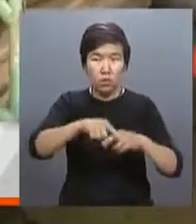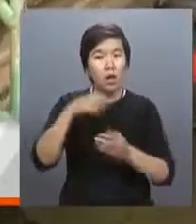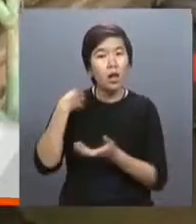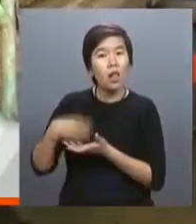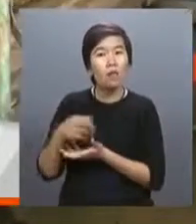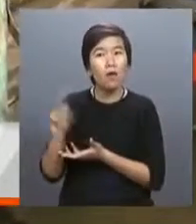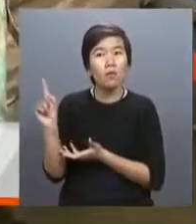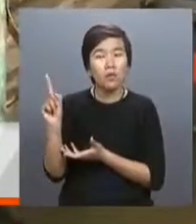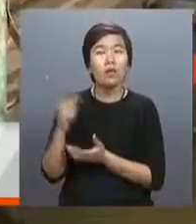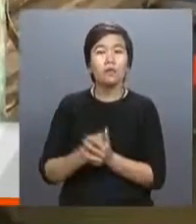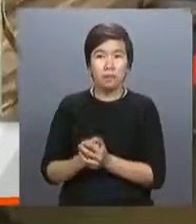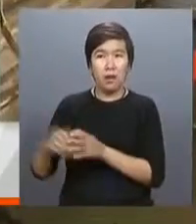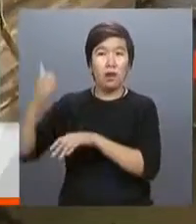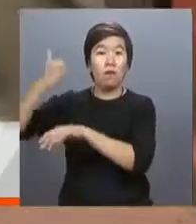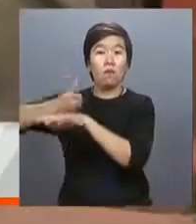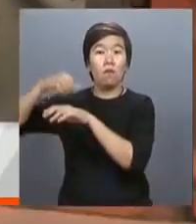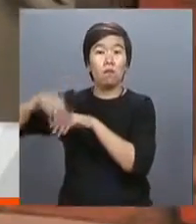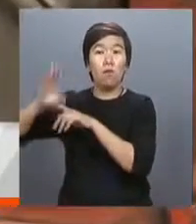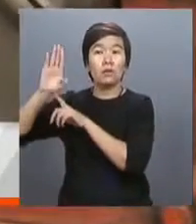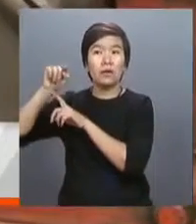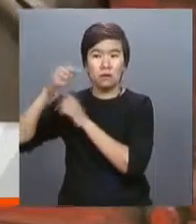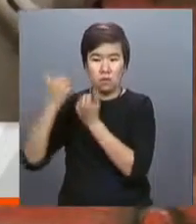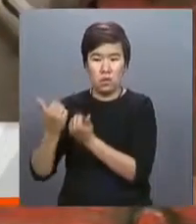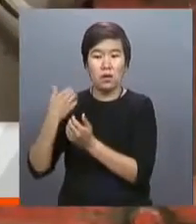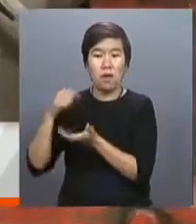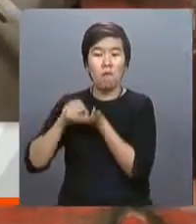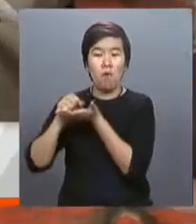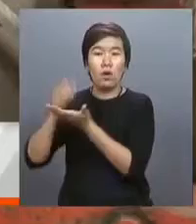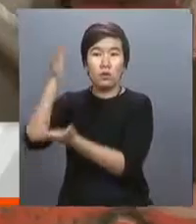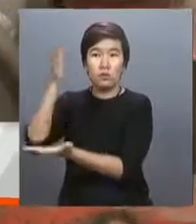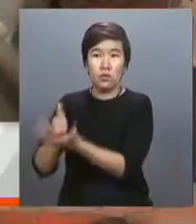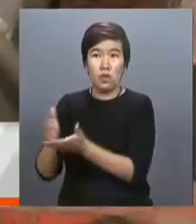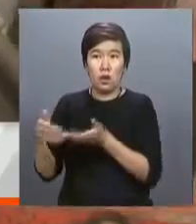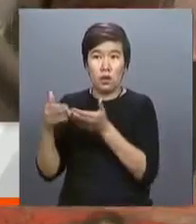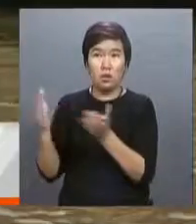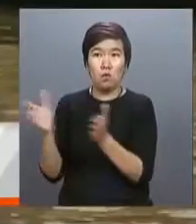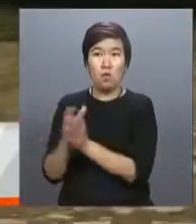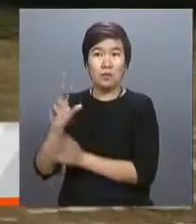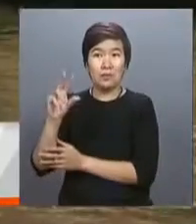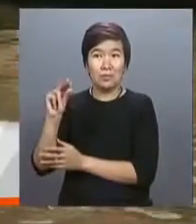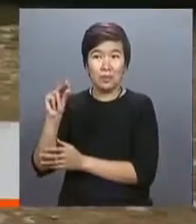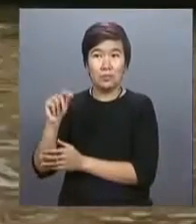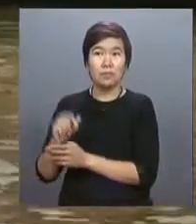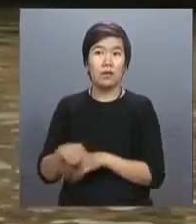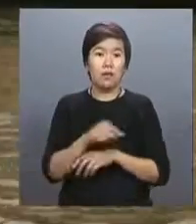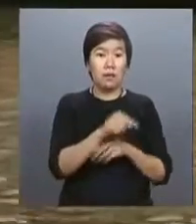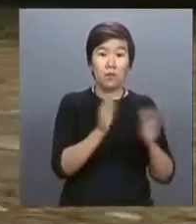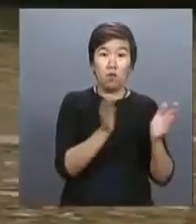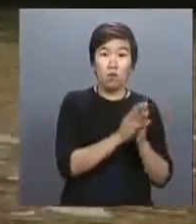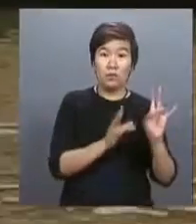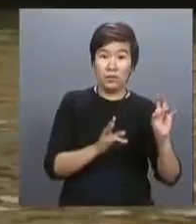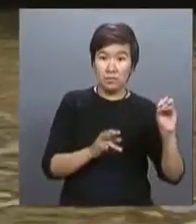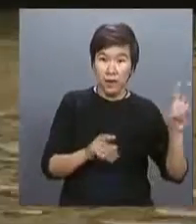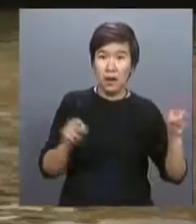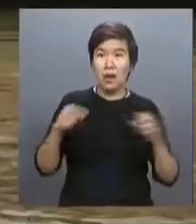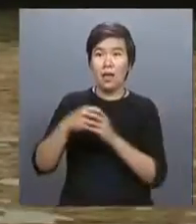ได้ประสานผู้บริหารเรือด่วนแสนแสบนะคะให้ระงับการให้บริการเรือจำนวน30ลำจากทั้งหมด75ลำค่ะที่ใช้น้ำมันดีเซล